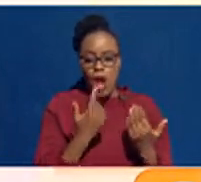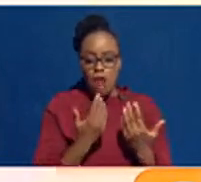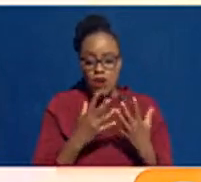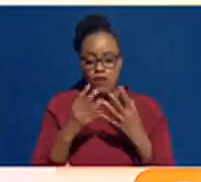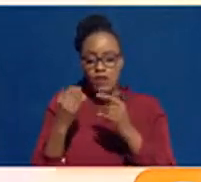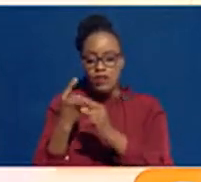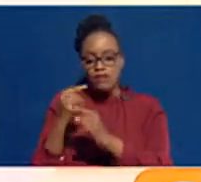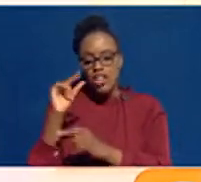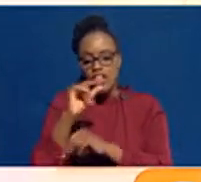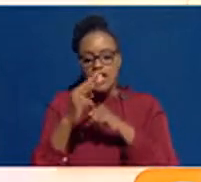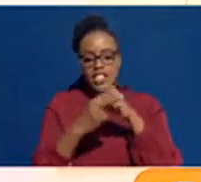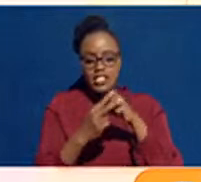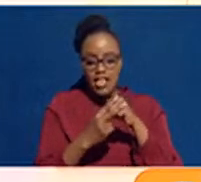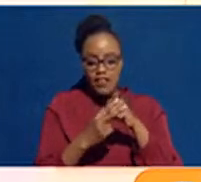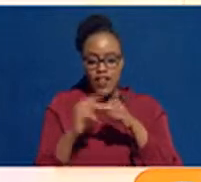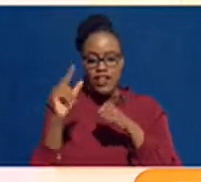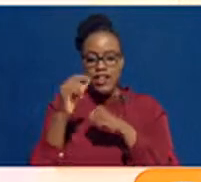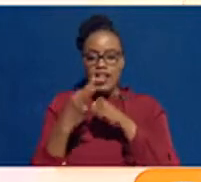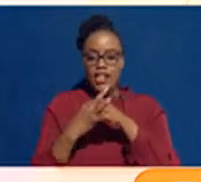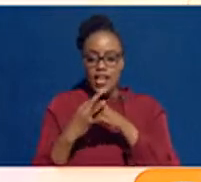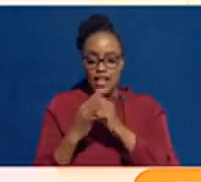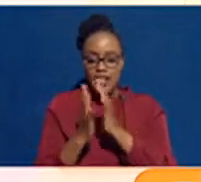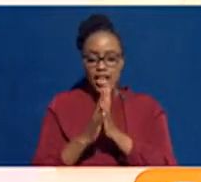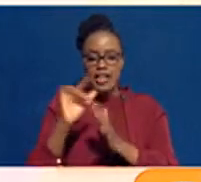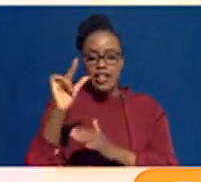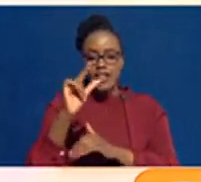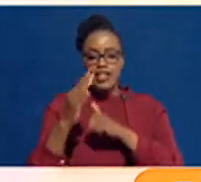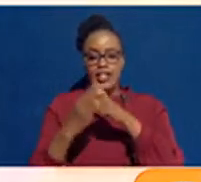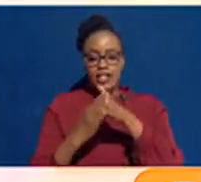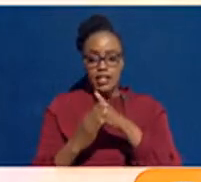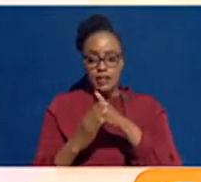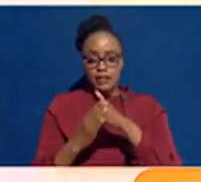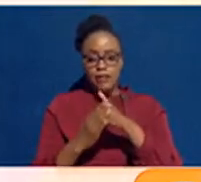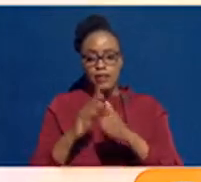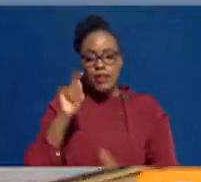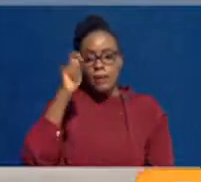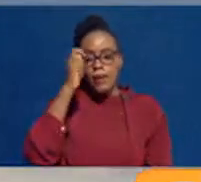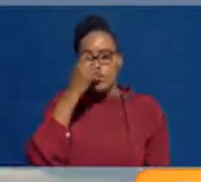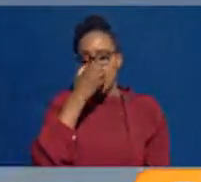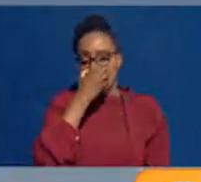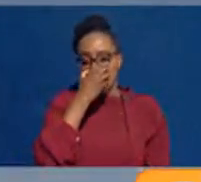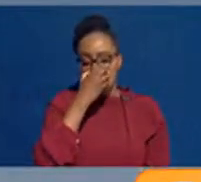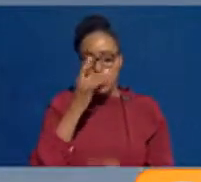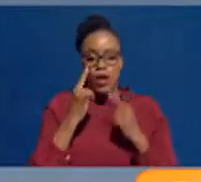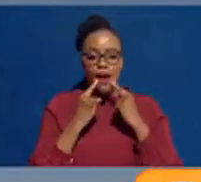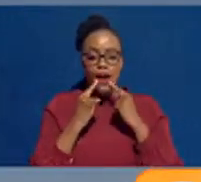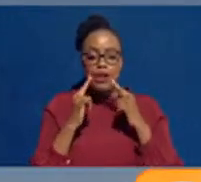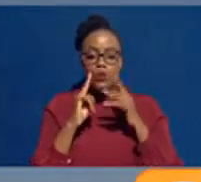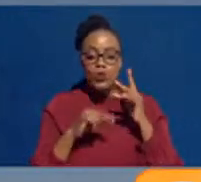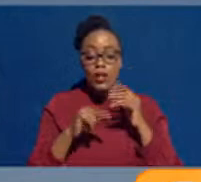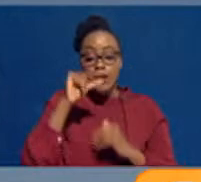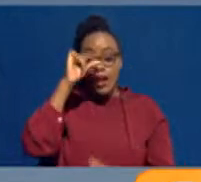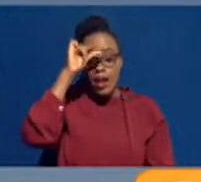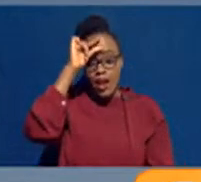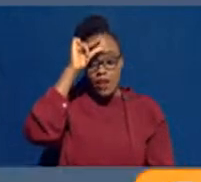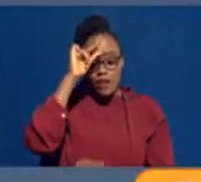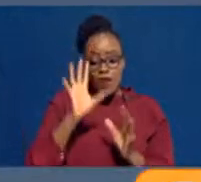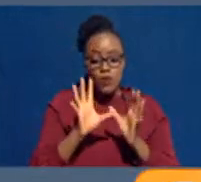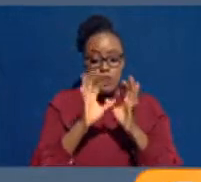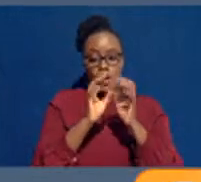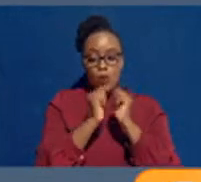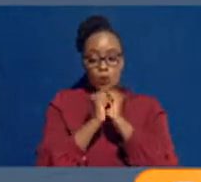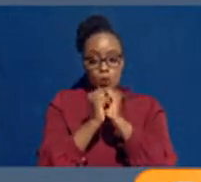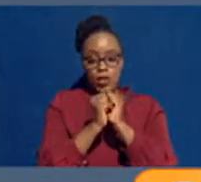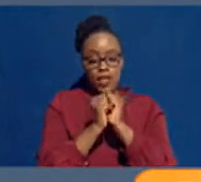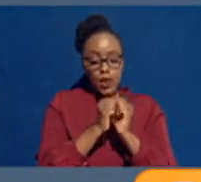grade 7, 8 and 9. Rais Ruto alitangaza kuwa serikali itashirikiana na